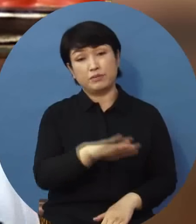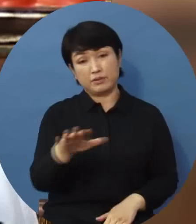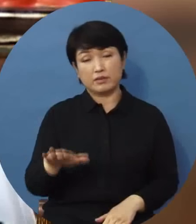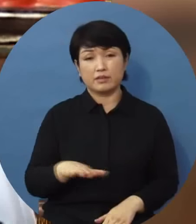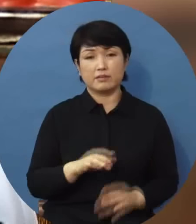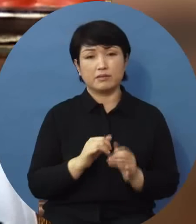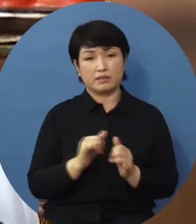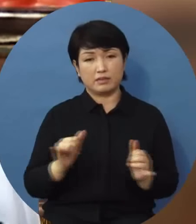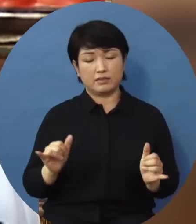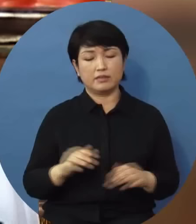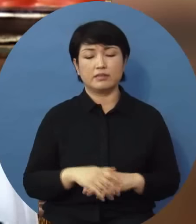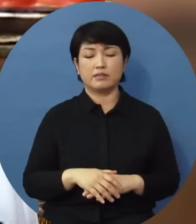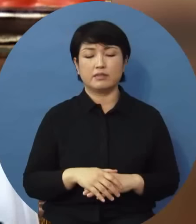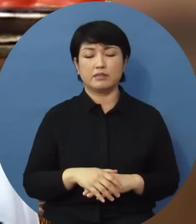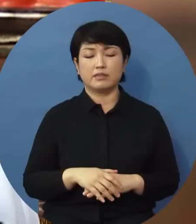이러한